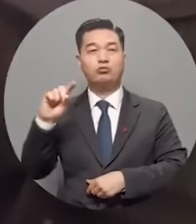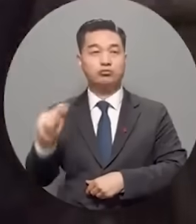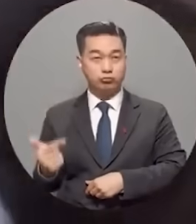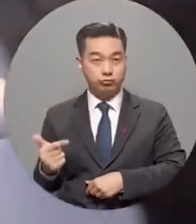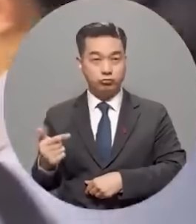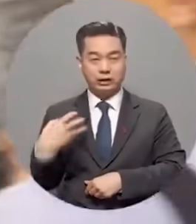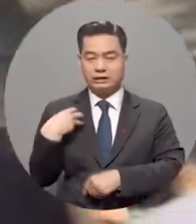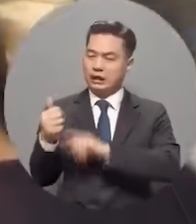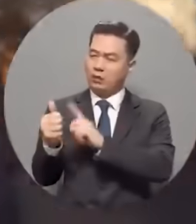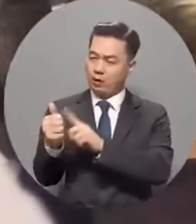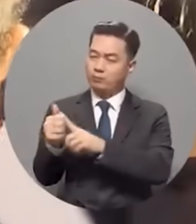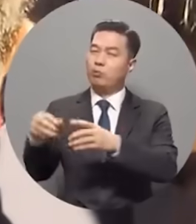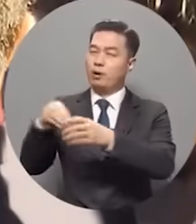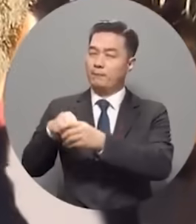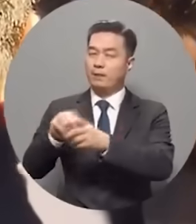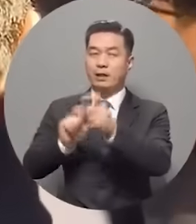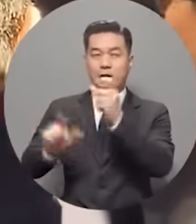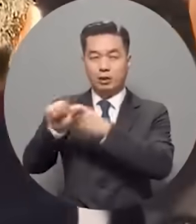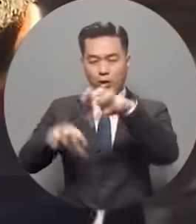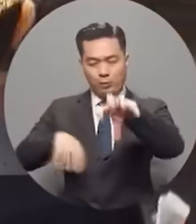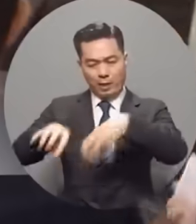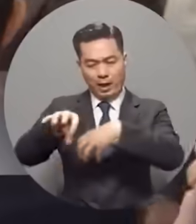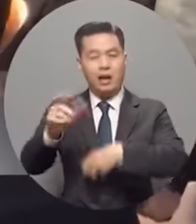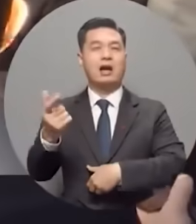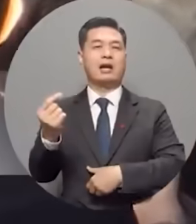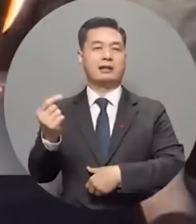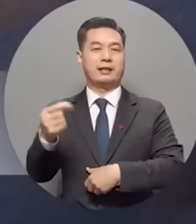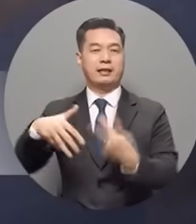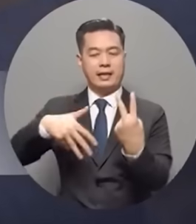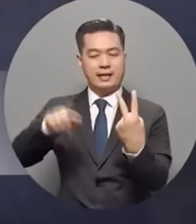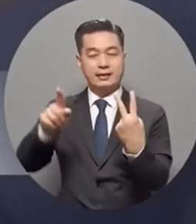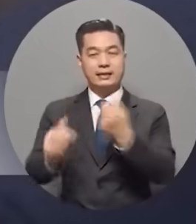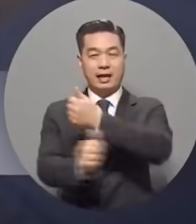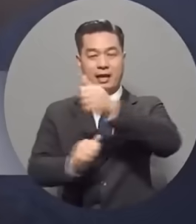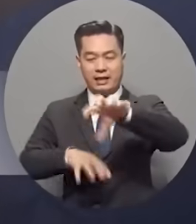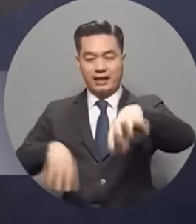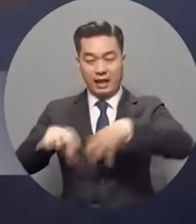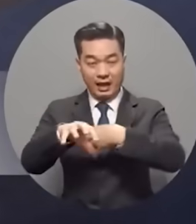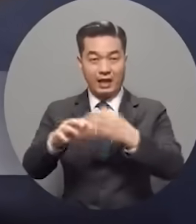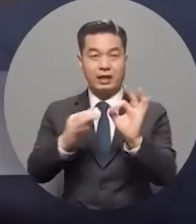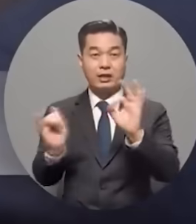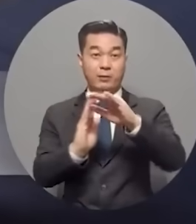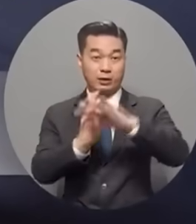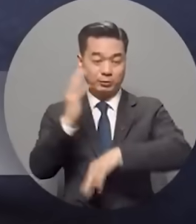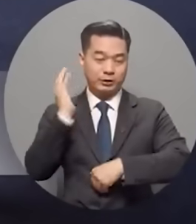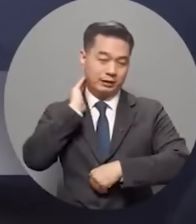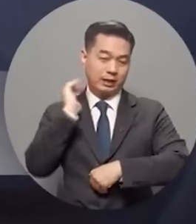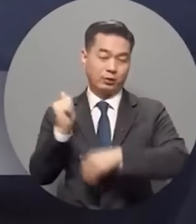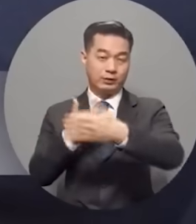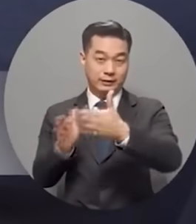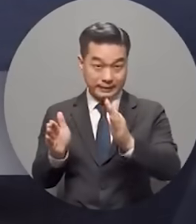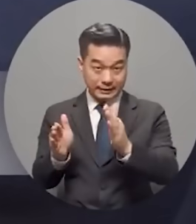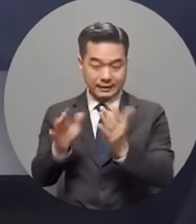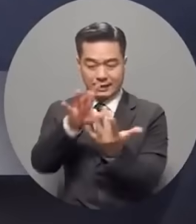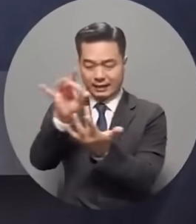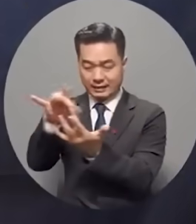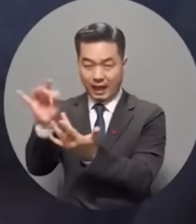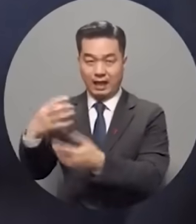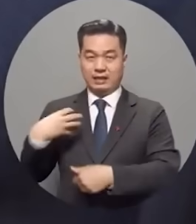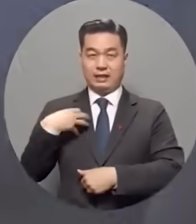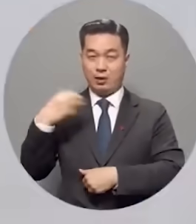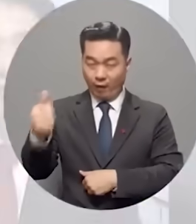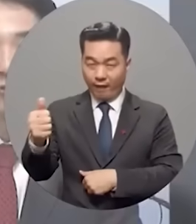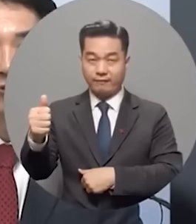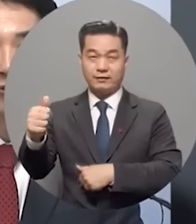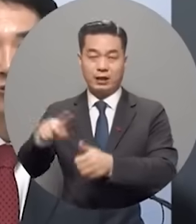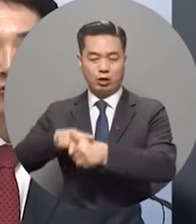더 있을 것으로 전망됩니다. 윤석열 정부의 2차 개각과 함께 10명이 넘는 대통령실 인사들과 장관들의 출마가